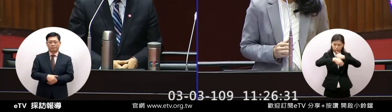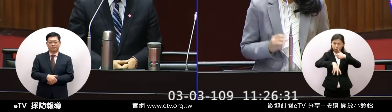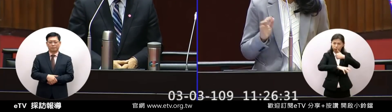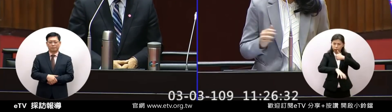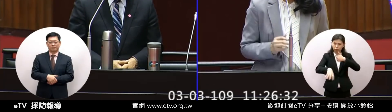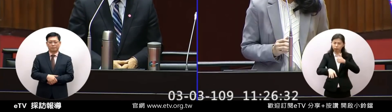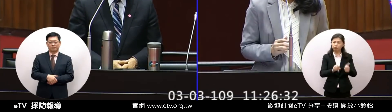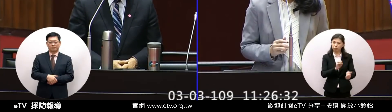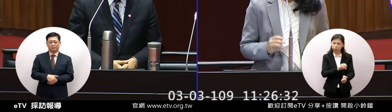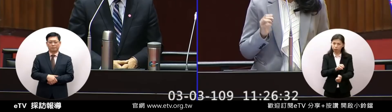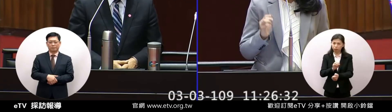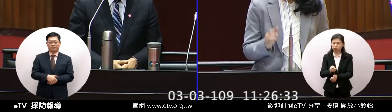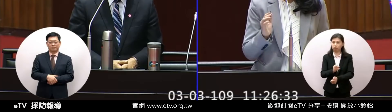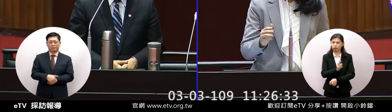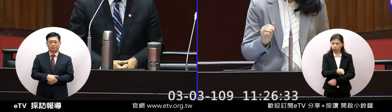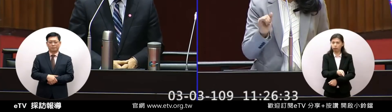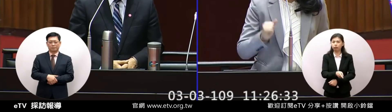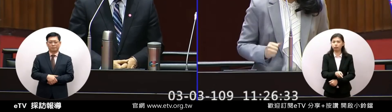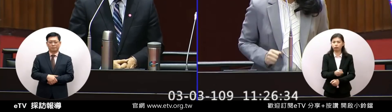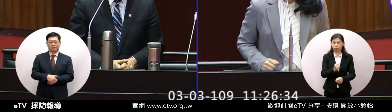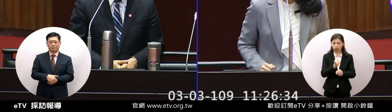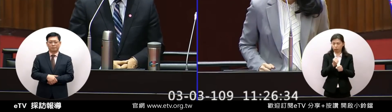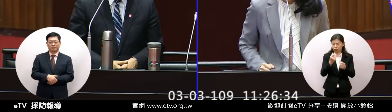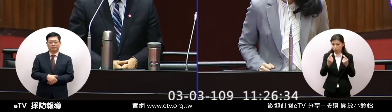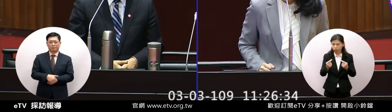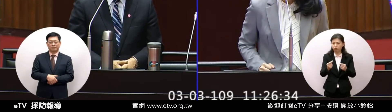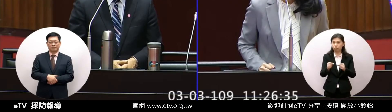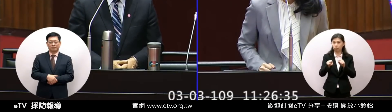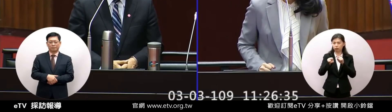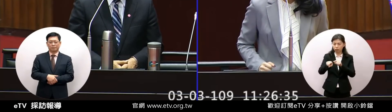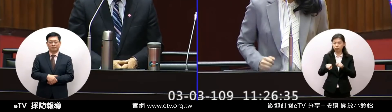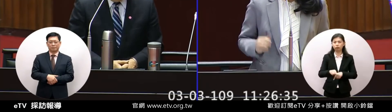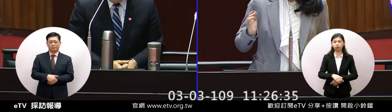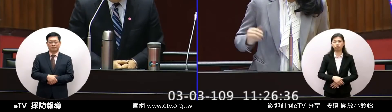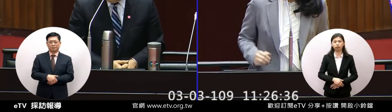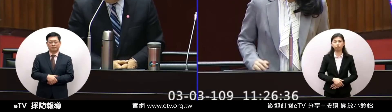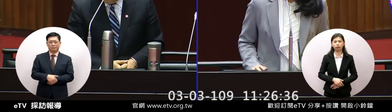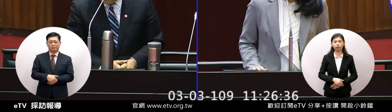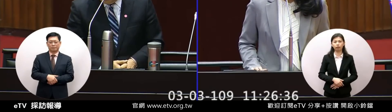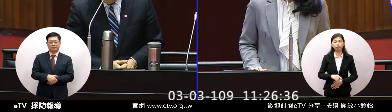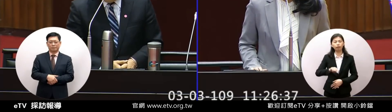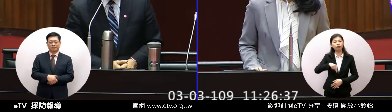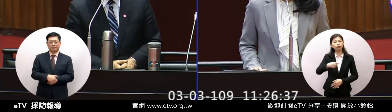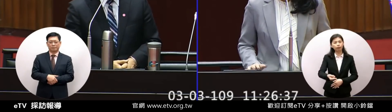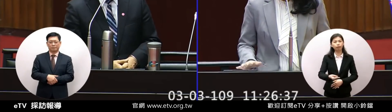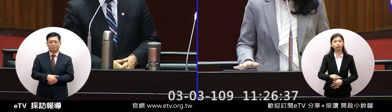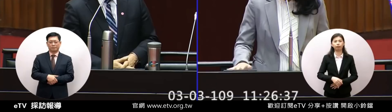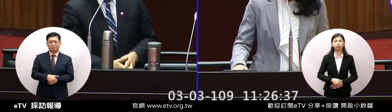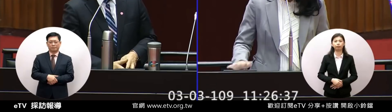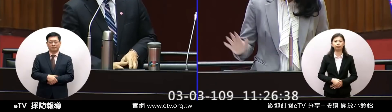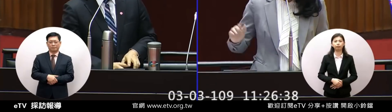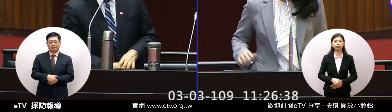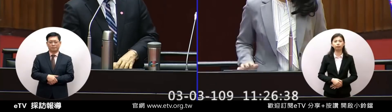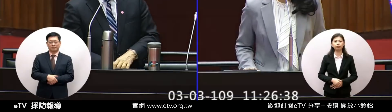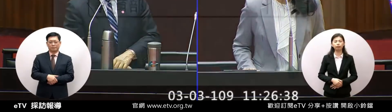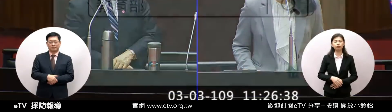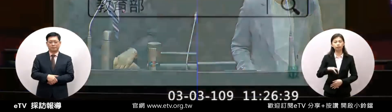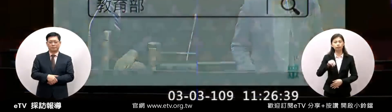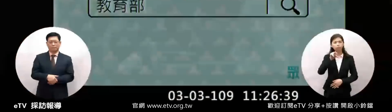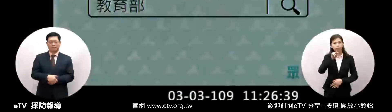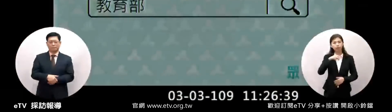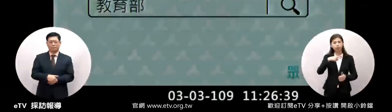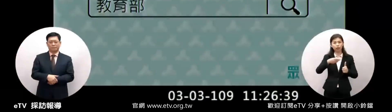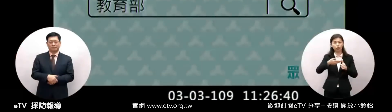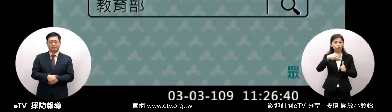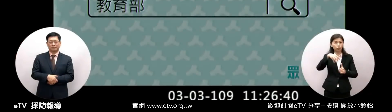协调跟沟通，指挥他们能够做到你讲的这个16字真言，好不好？ 好， 那我们看下一页。首先我们先看